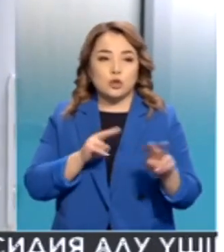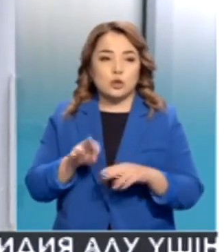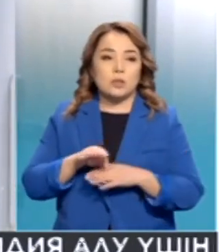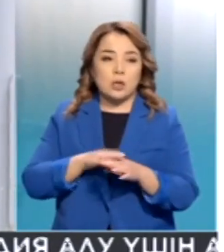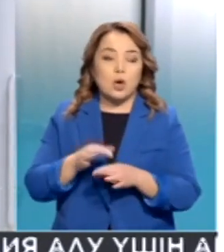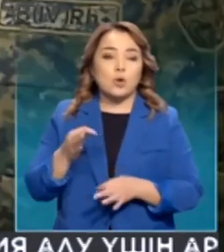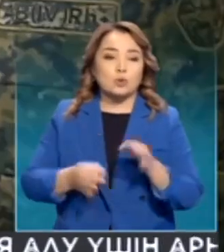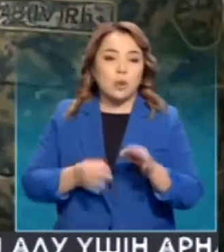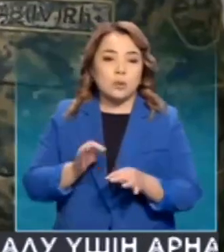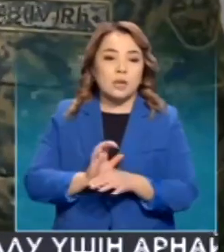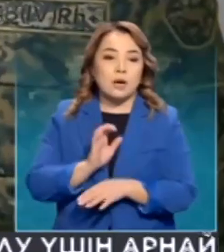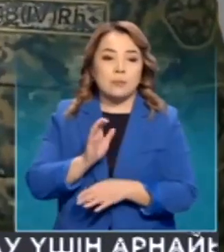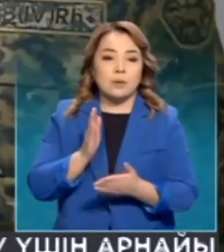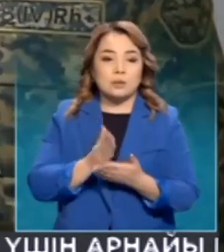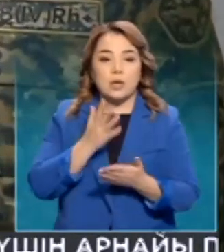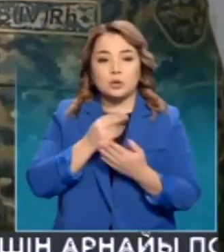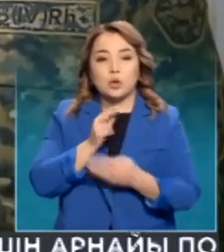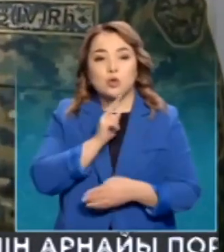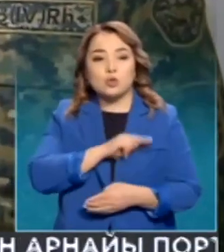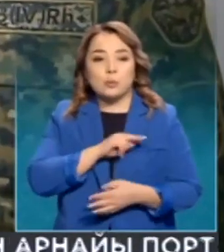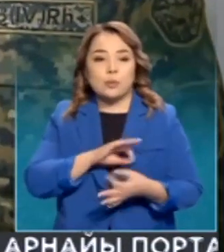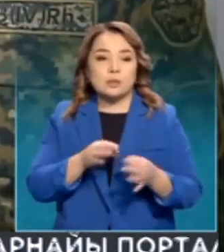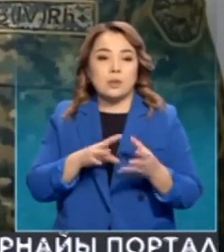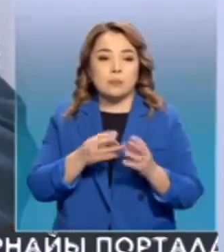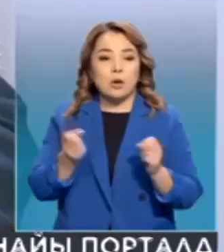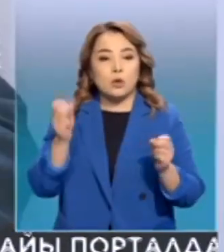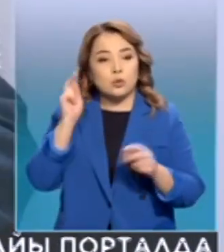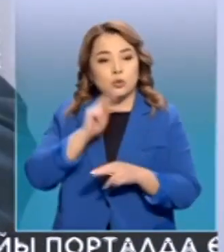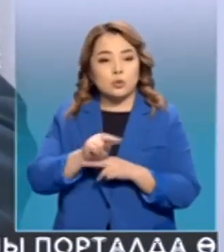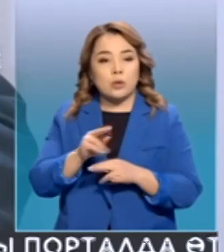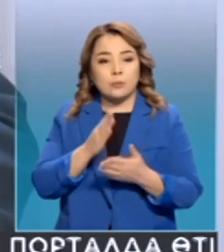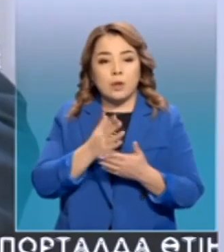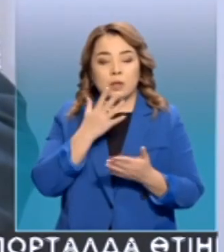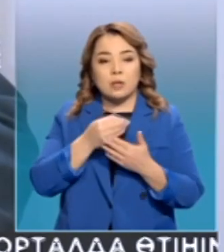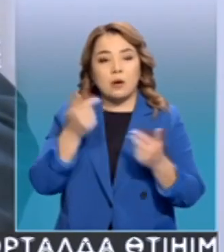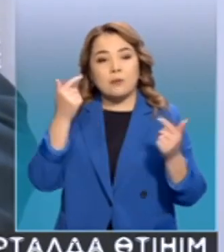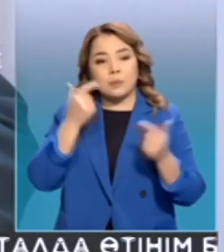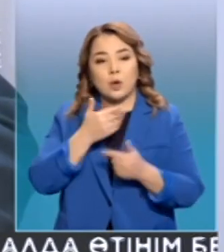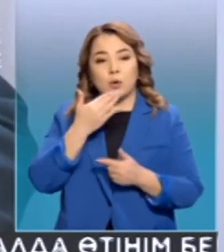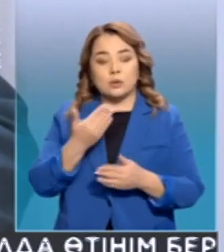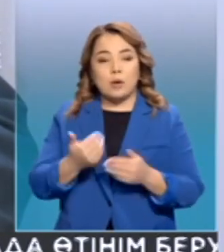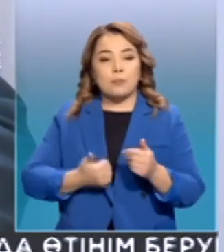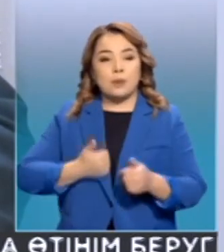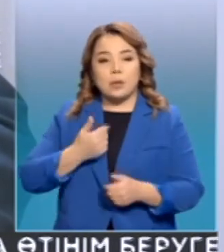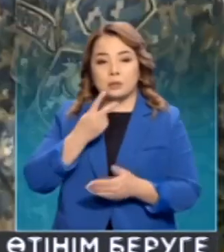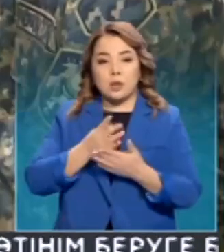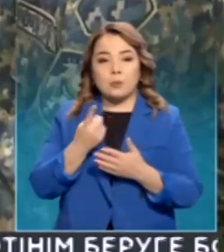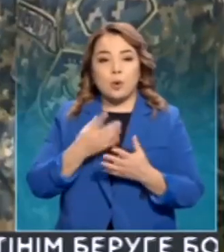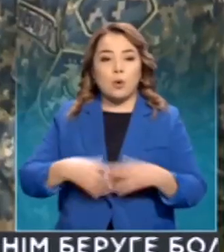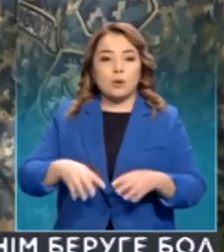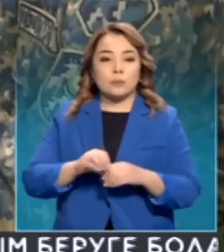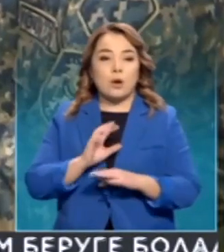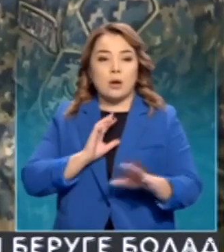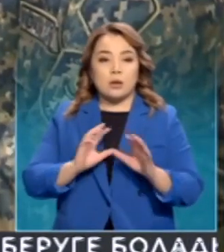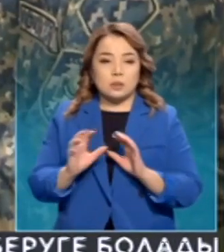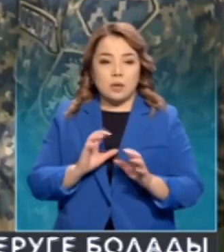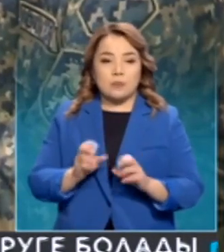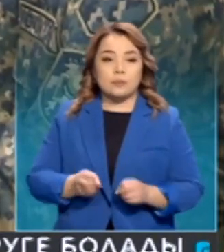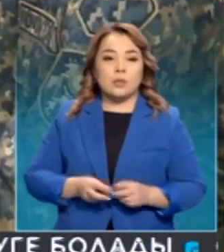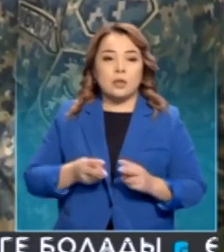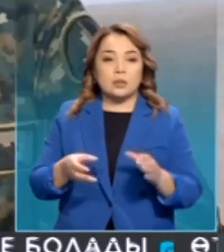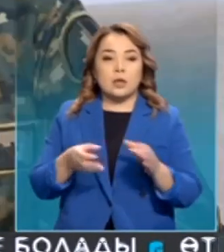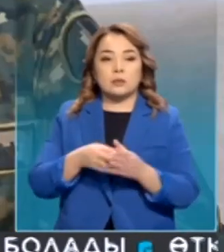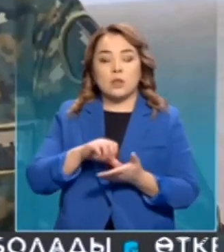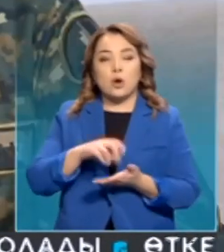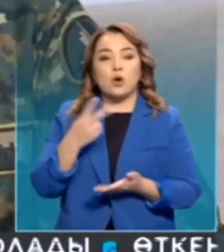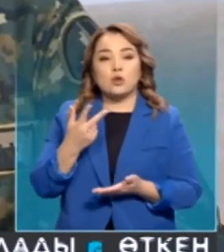оларды сотқа апару кезіндегі айдауыл жұмысының қыр-сырын үйретеді. Білікті маман өзі де бүкіл ұлттық ұланның мақтанышы. Бір отбасыны қанды қол қылмыскерден құтқарып,